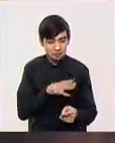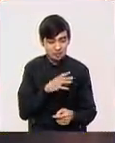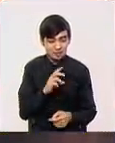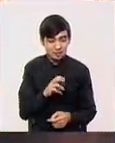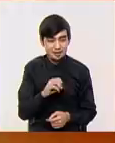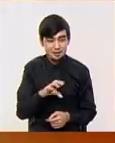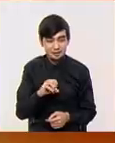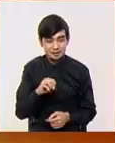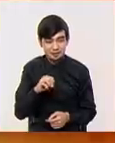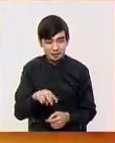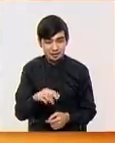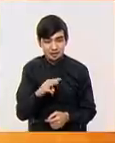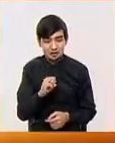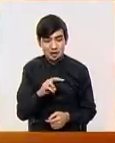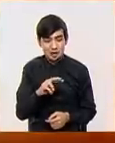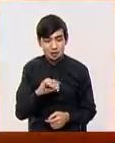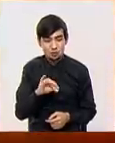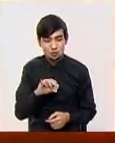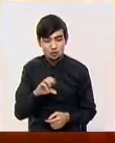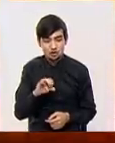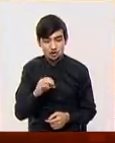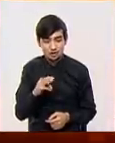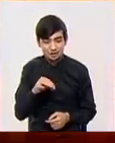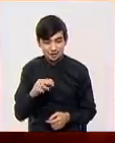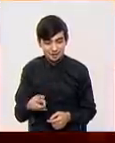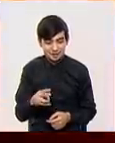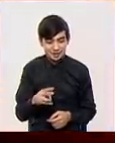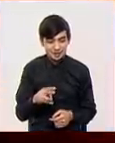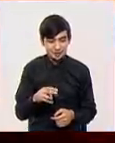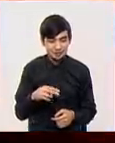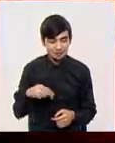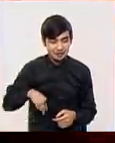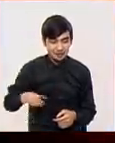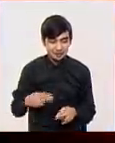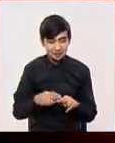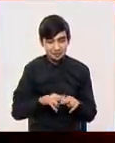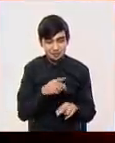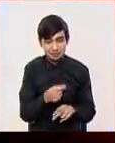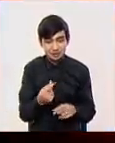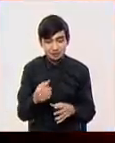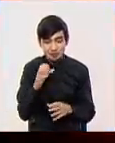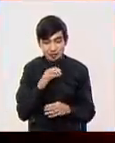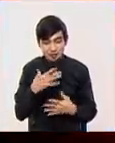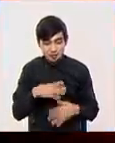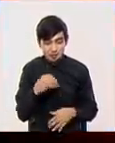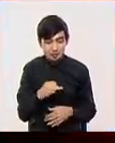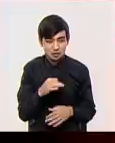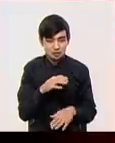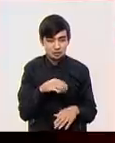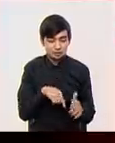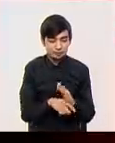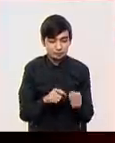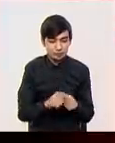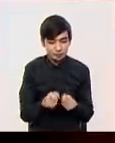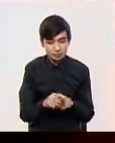KCL Solutions компаниясының бұрынғы қаржы директоры тергеу барысында ол қаражатты букмекерлік кеңселерге